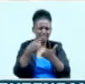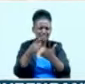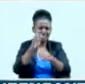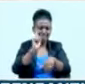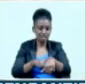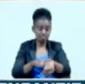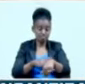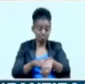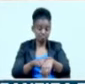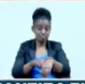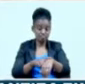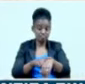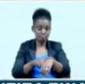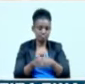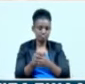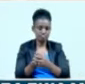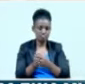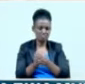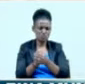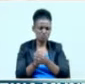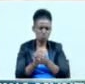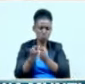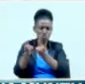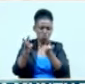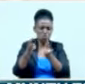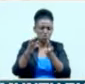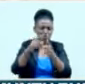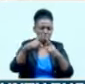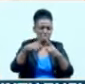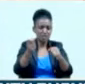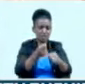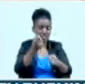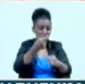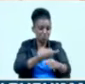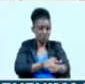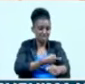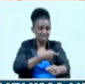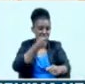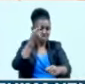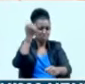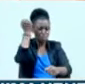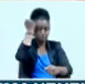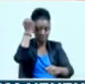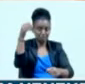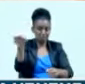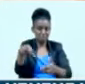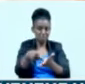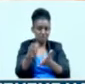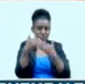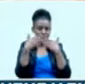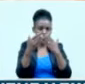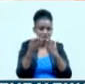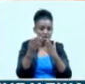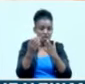kenshi ni nk'uburyo bwa mituweli ku bantu badashoboye kwishyura. Ariko